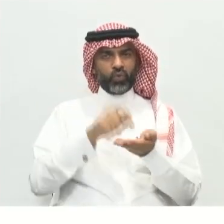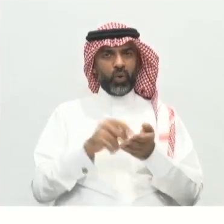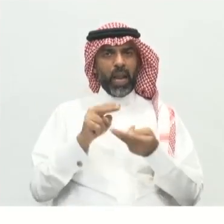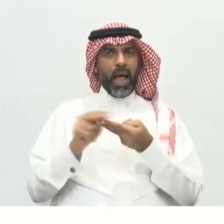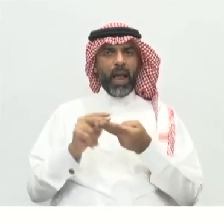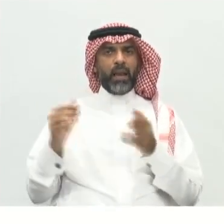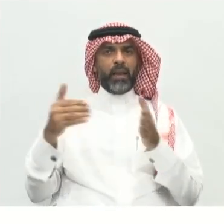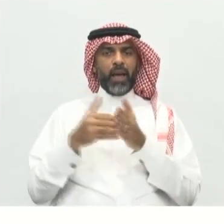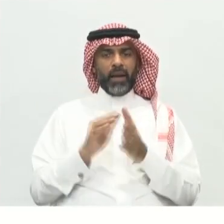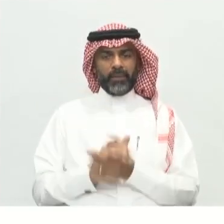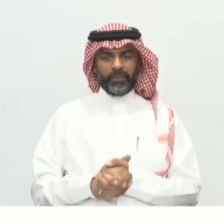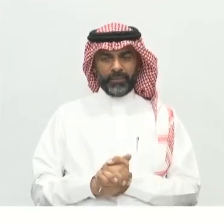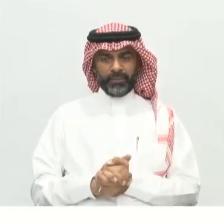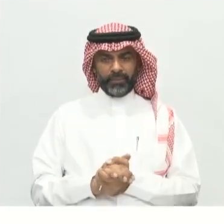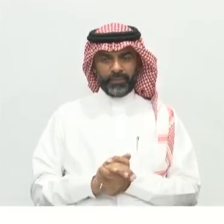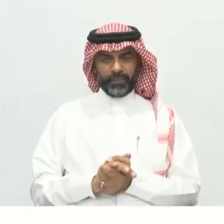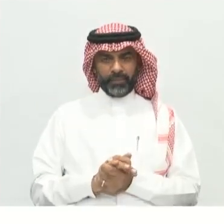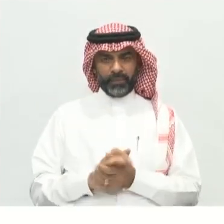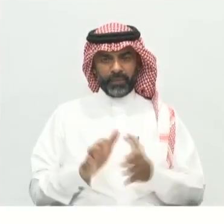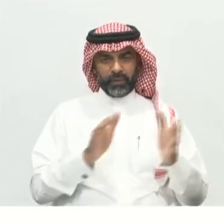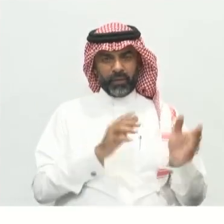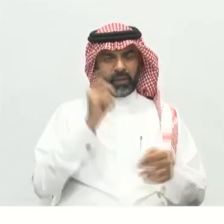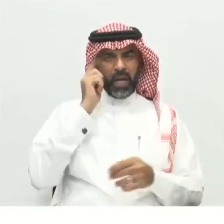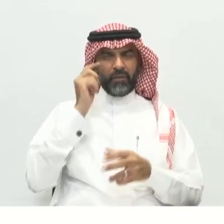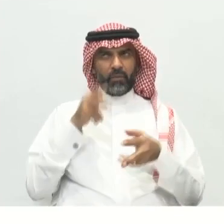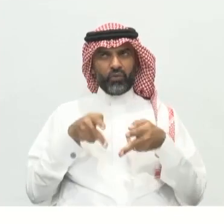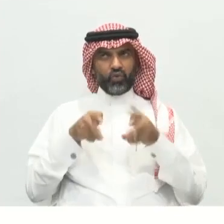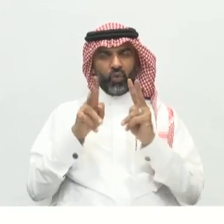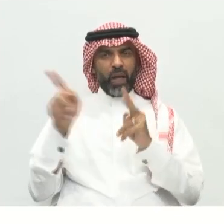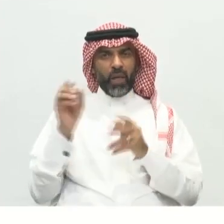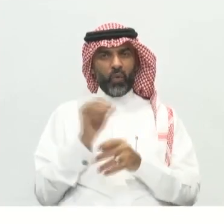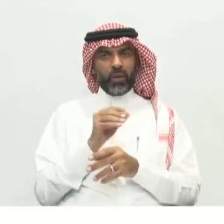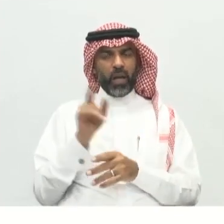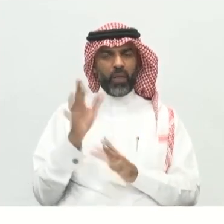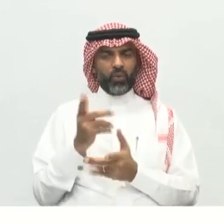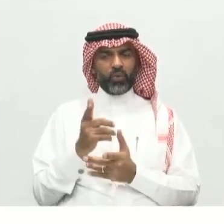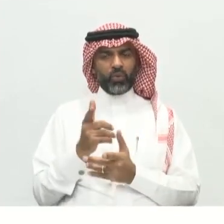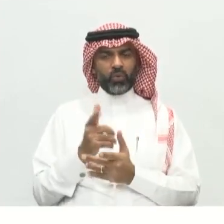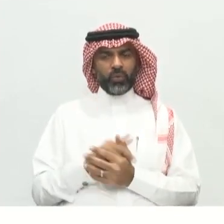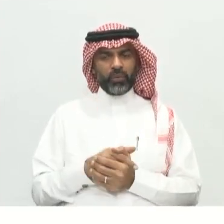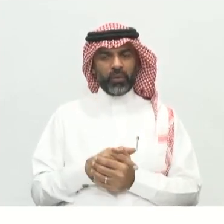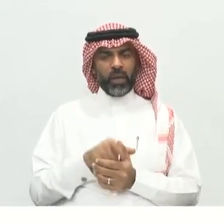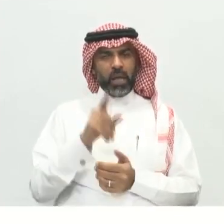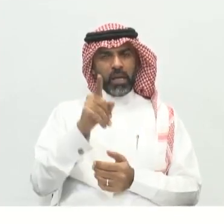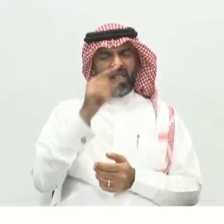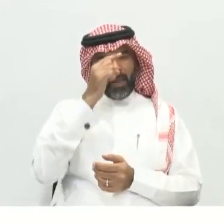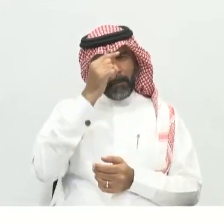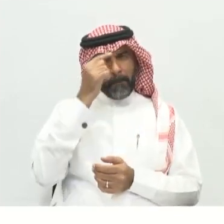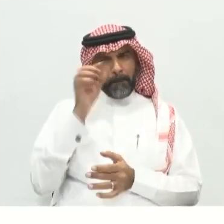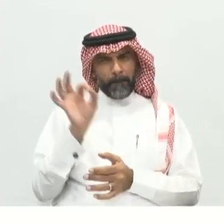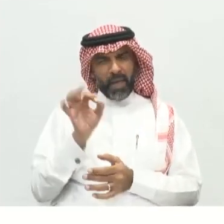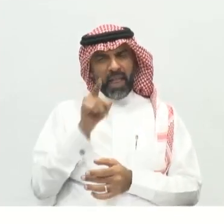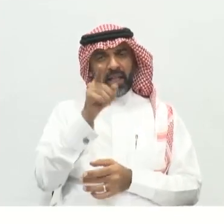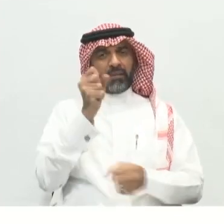النهائي سنتعرف باذن الله على المشروع الوحده يحتوي مشروع الوحده افترض انك تعمل في